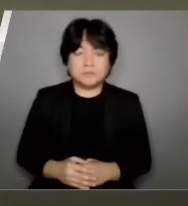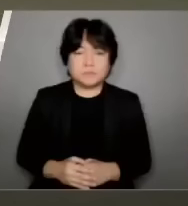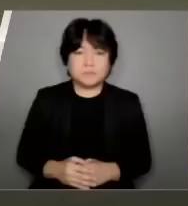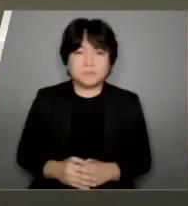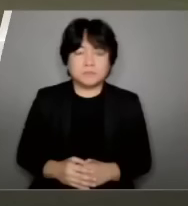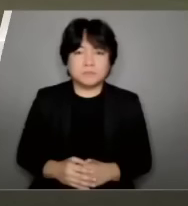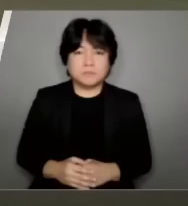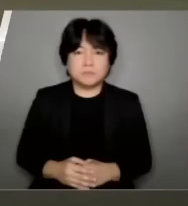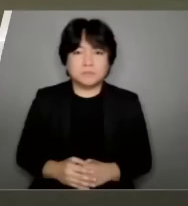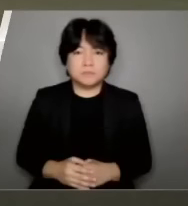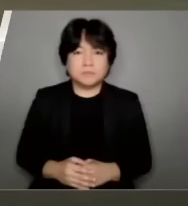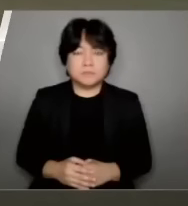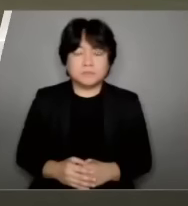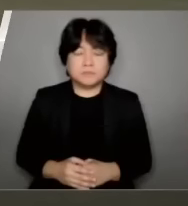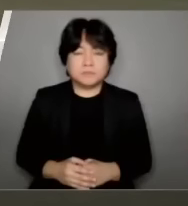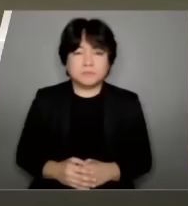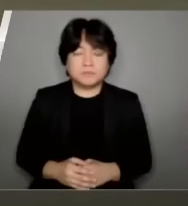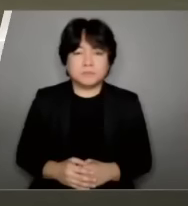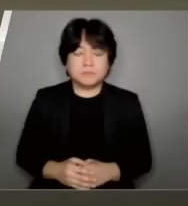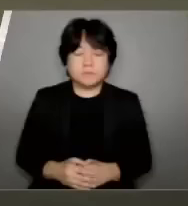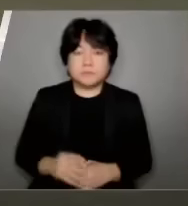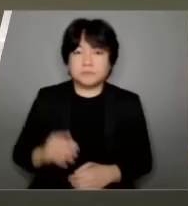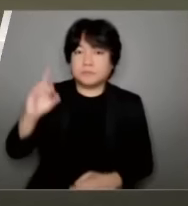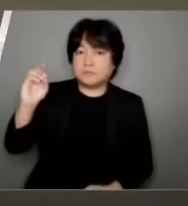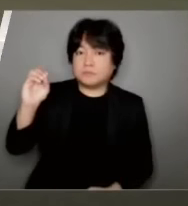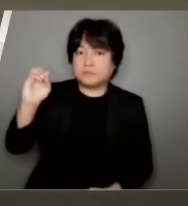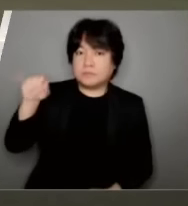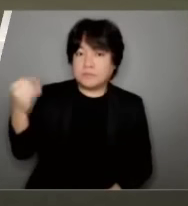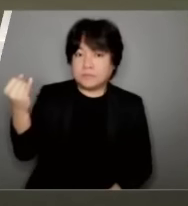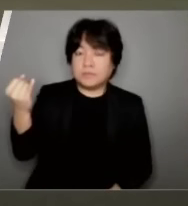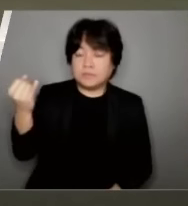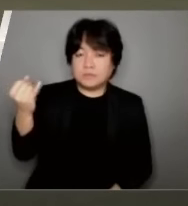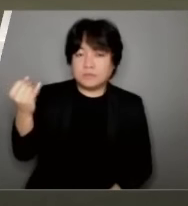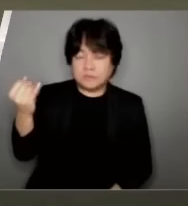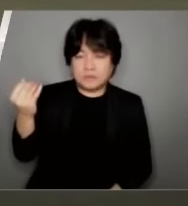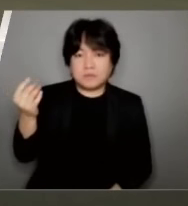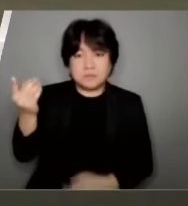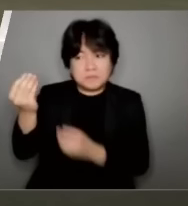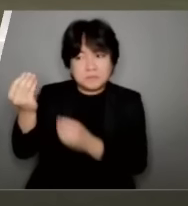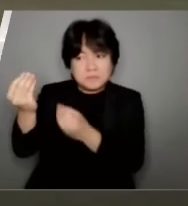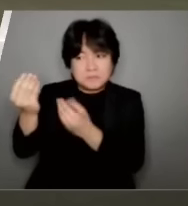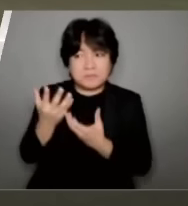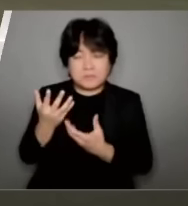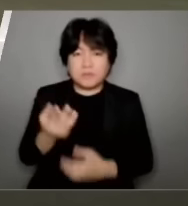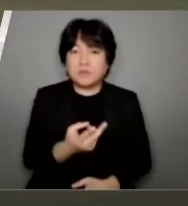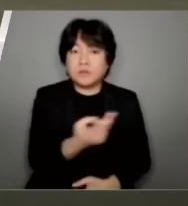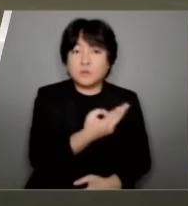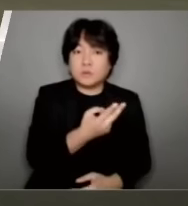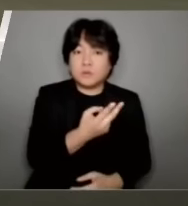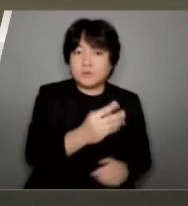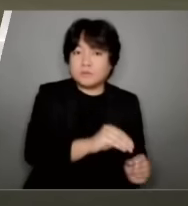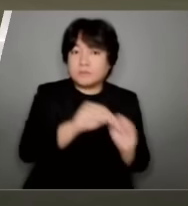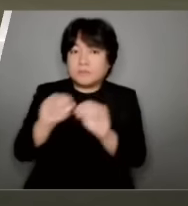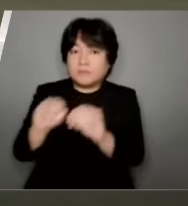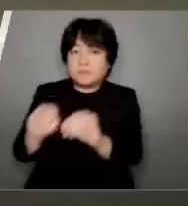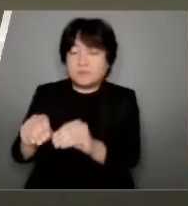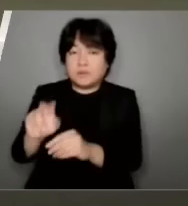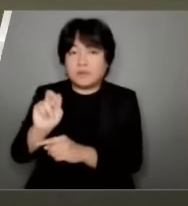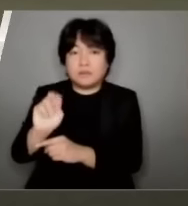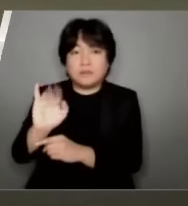PIA ayon sa DOJ, kaya inilipat ang dalawa sa NBI sa Quezon City dahil ang legal custody at ang